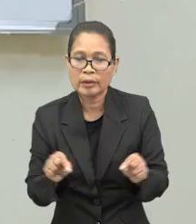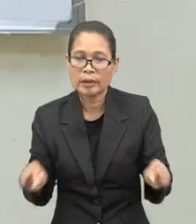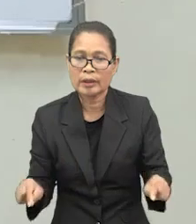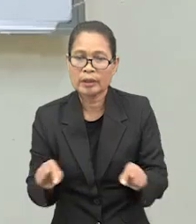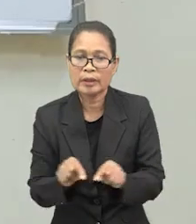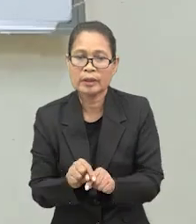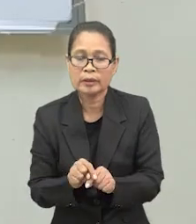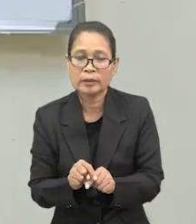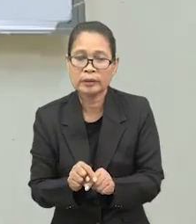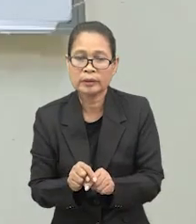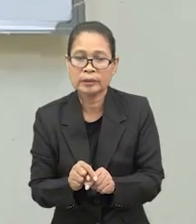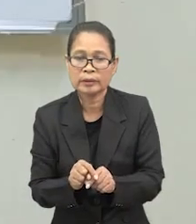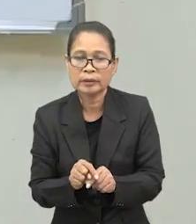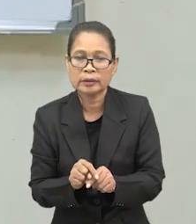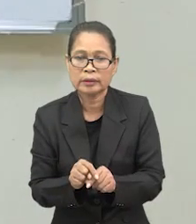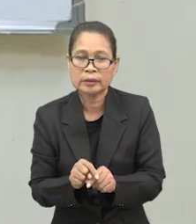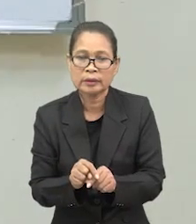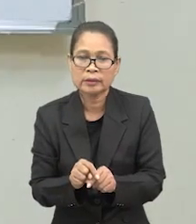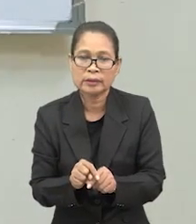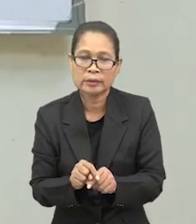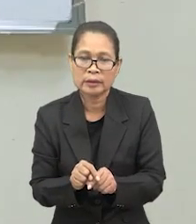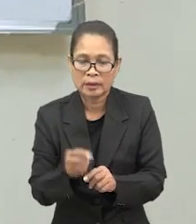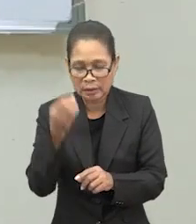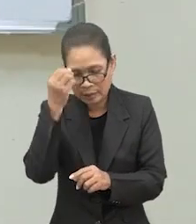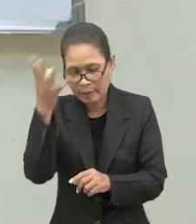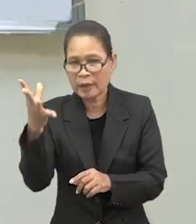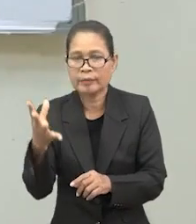Chà, chứng.